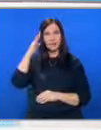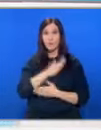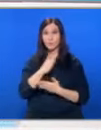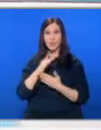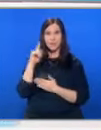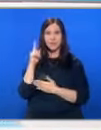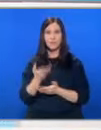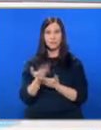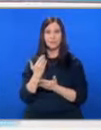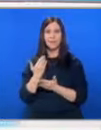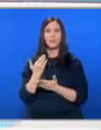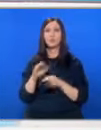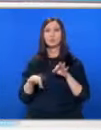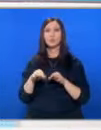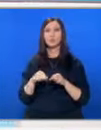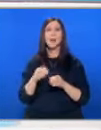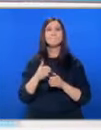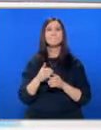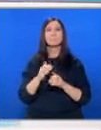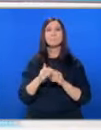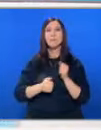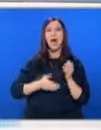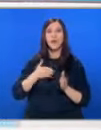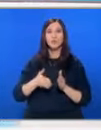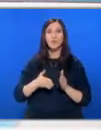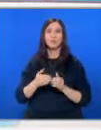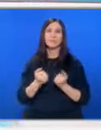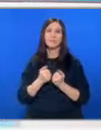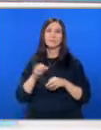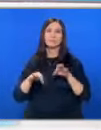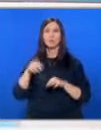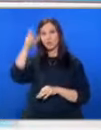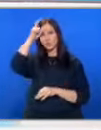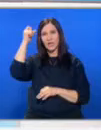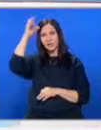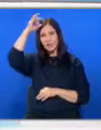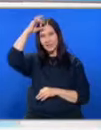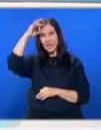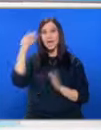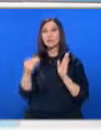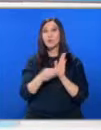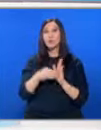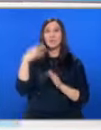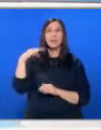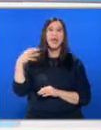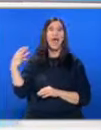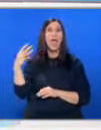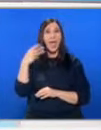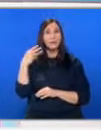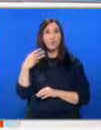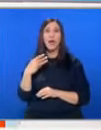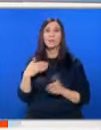Последни дни от предизборния маратон за местните избори в Турция в неделя. Залогът за президента Ердоган и опозицията е